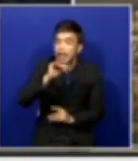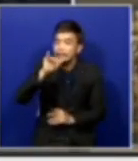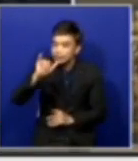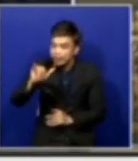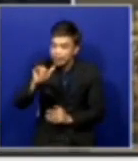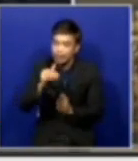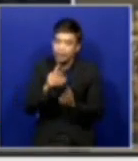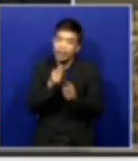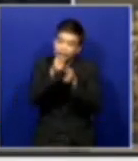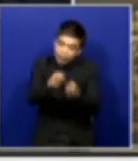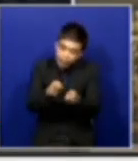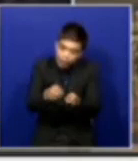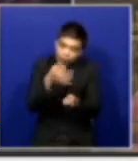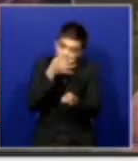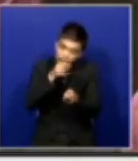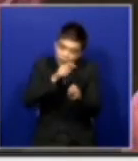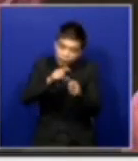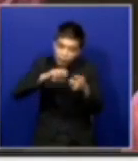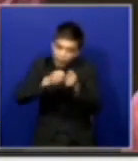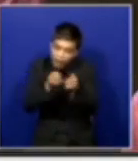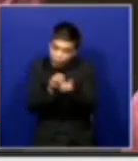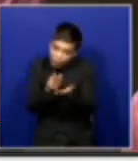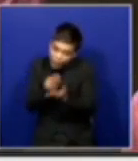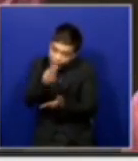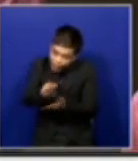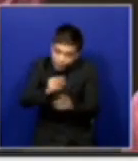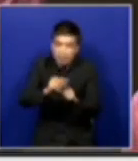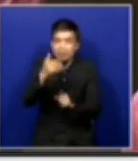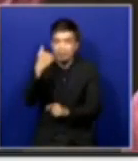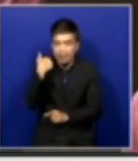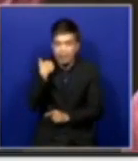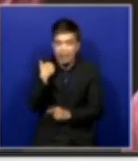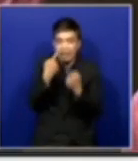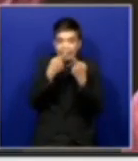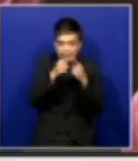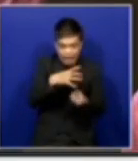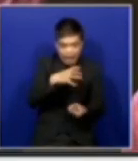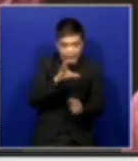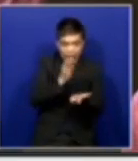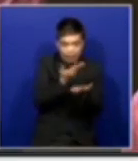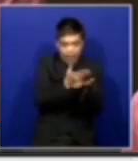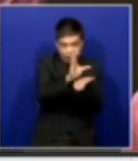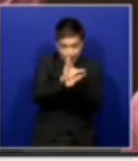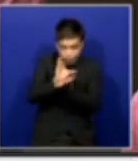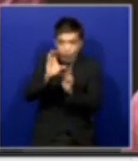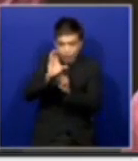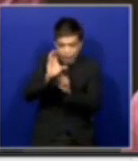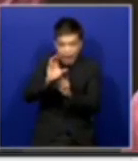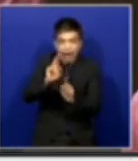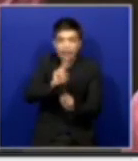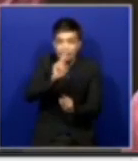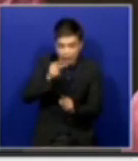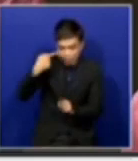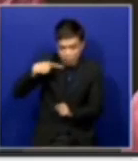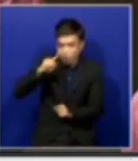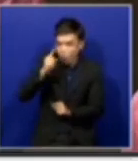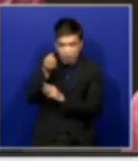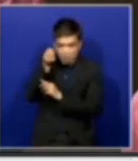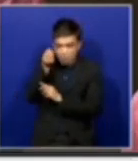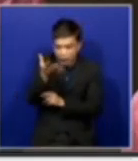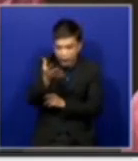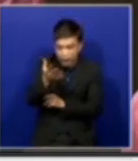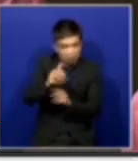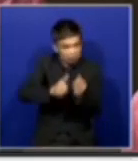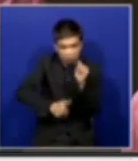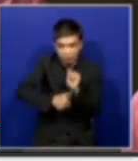ครับก็คิดว่างบส่วนนี้นะครับท่านจะใช้ให้เกิดประโยชน์สูงสุดกับพี่น้องประชาชนเราเป็นฝ่ายค้านเราคิดว่ายัง